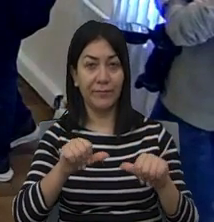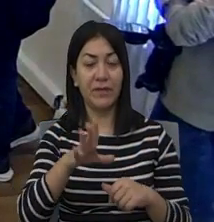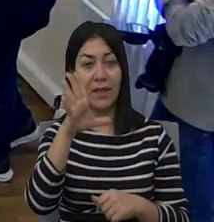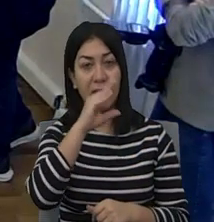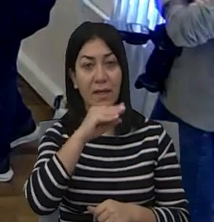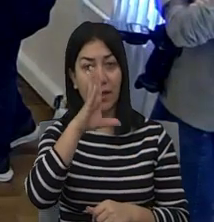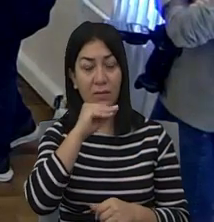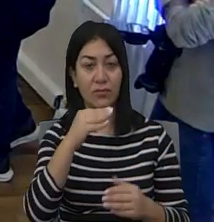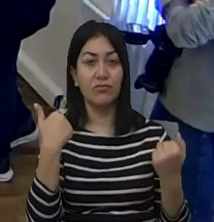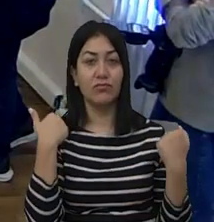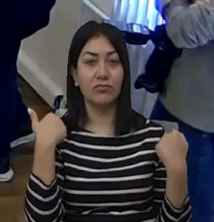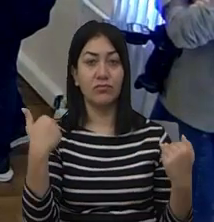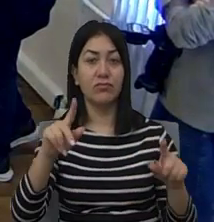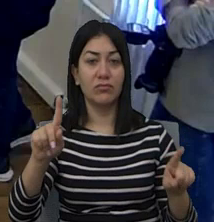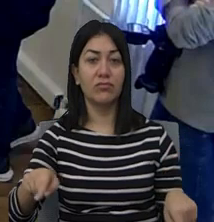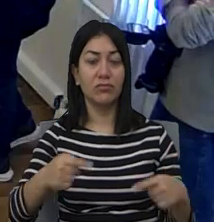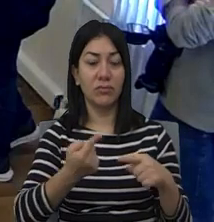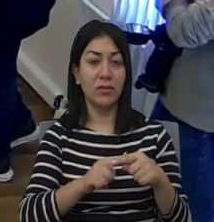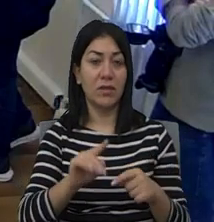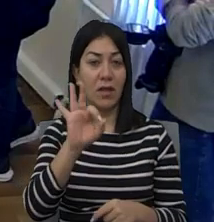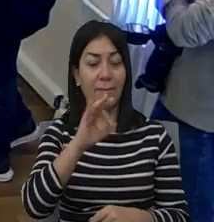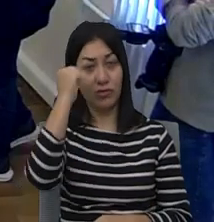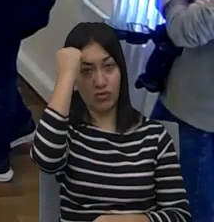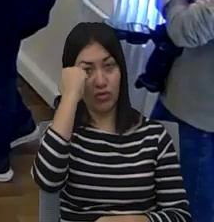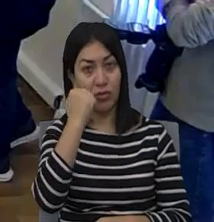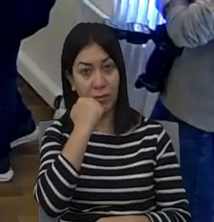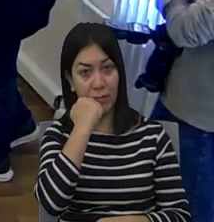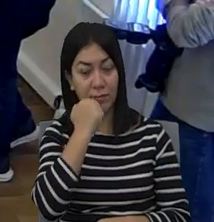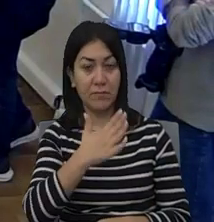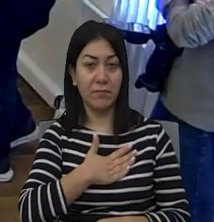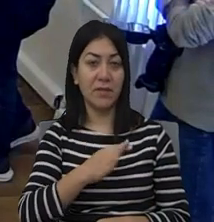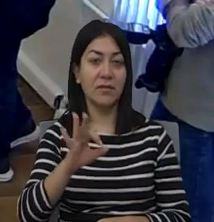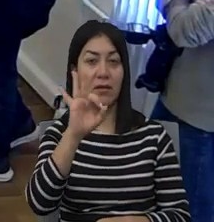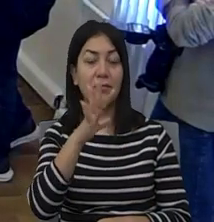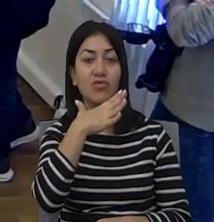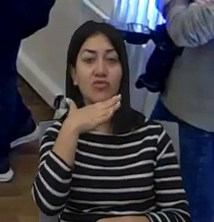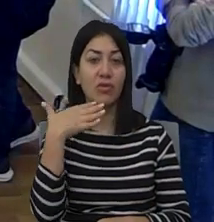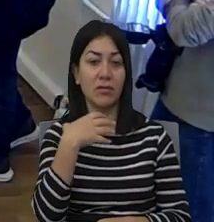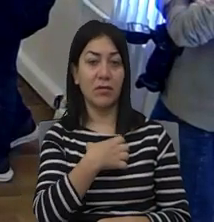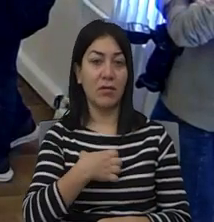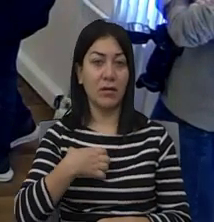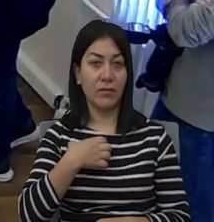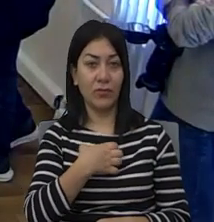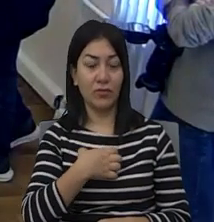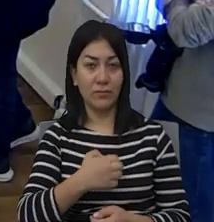ռեսուրսների հզորացում, ինչի համար շնորհակալություն, որովհետև դա մեզ համար շատ կարևոր է.